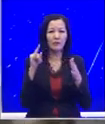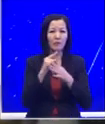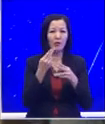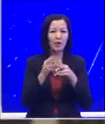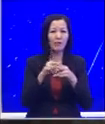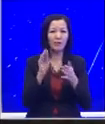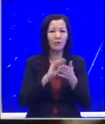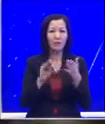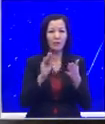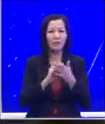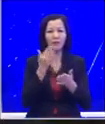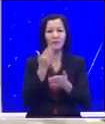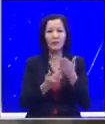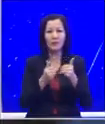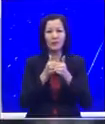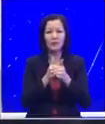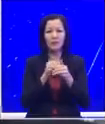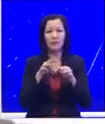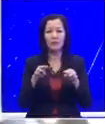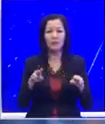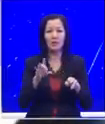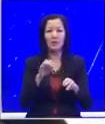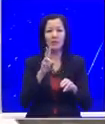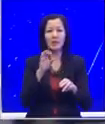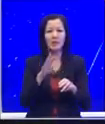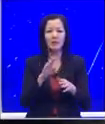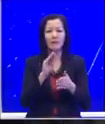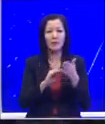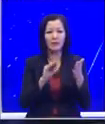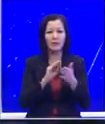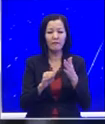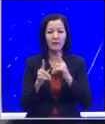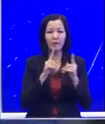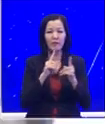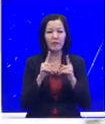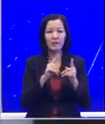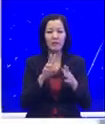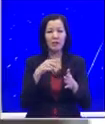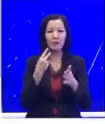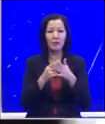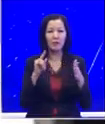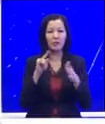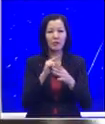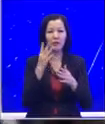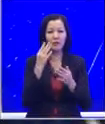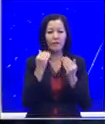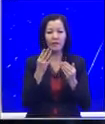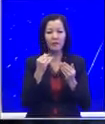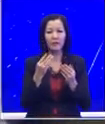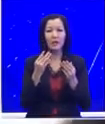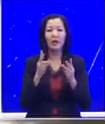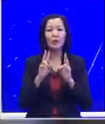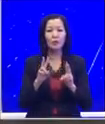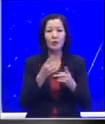этом один из журналистов спросил заместителя премьер-министра страны Романа Скляра на пресс-конференции по крушению самолета сегодня в Алматы. Однако